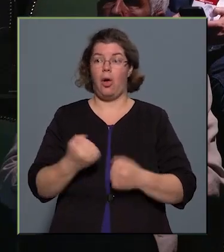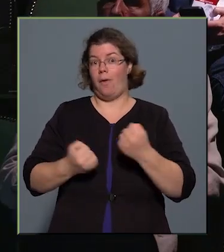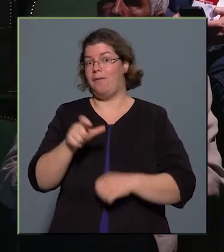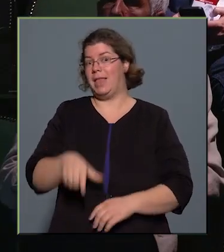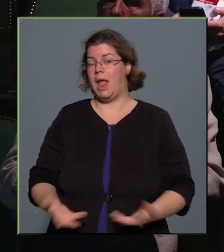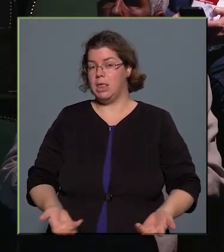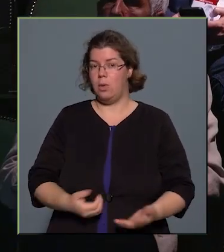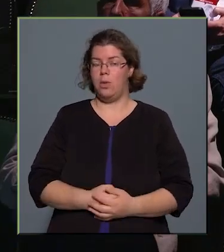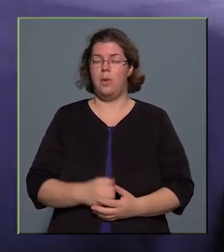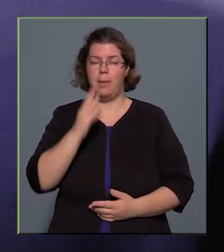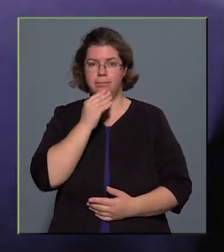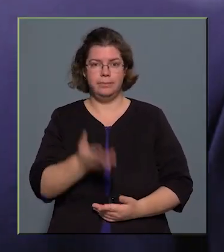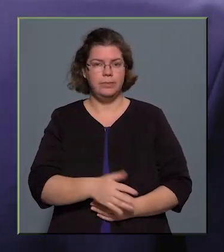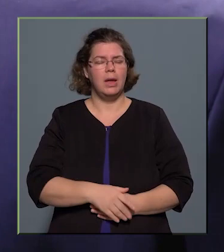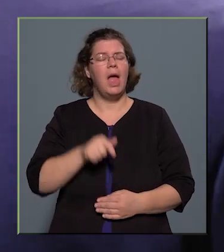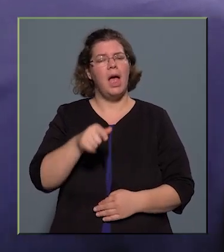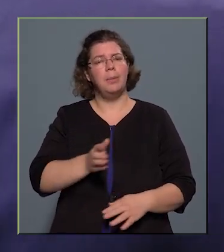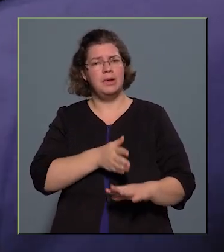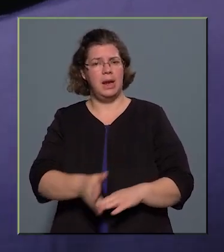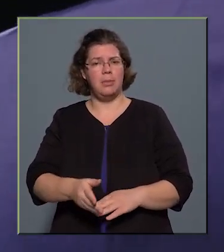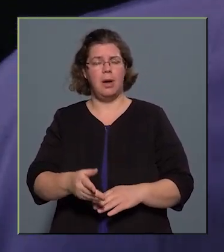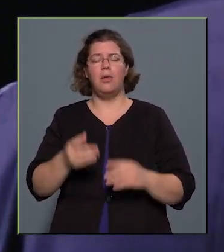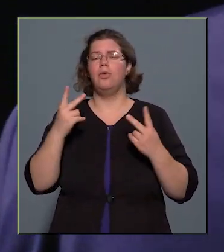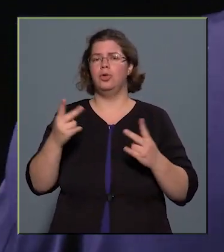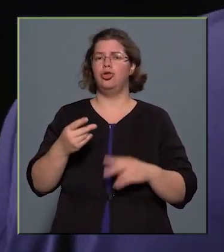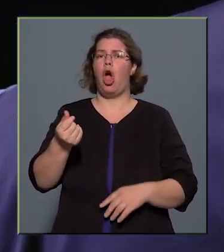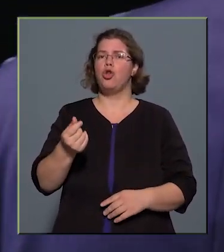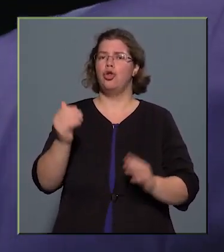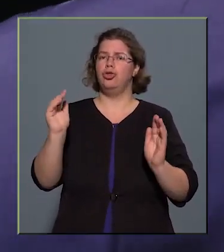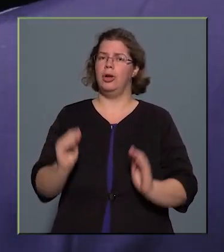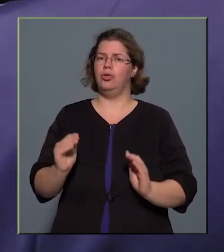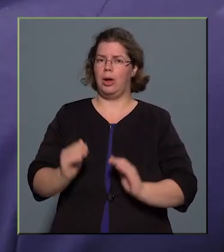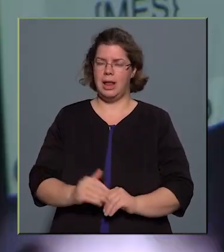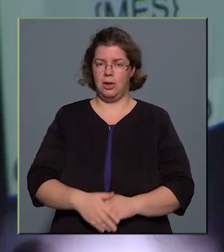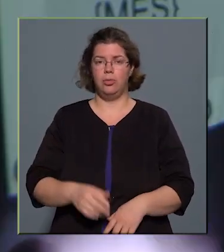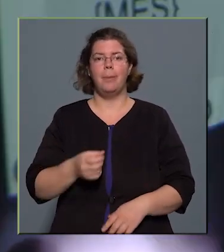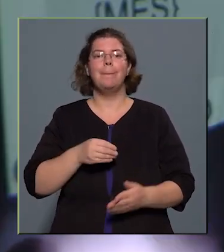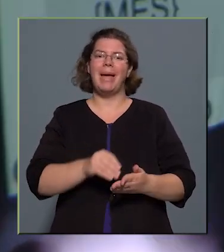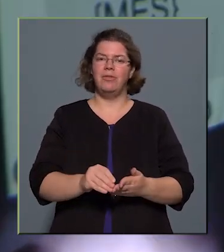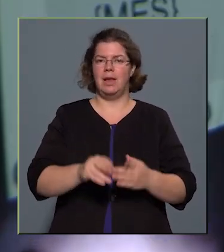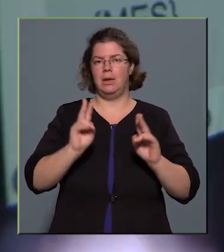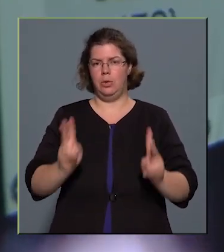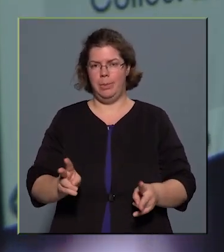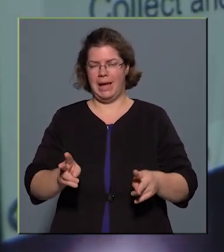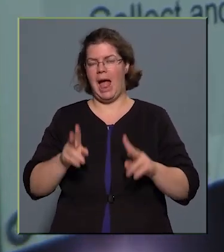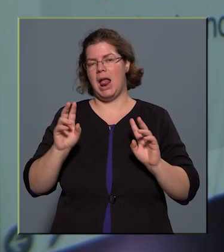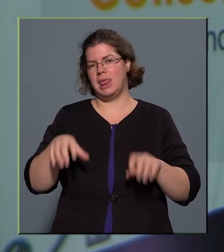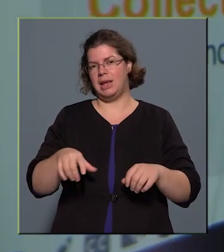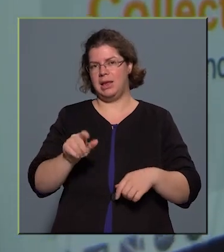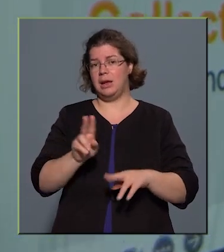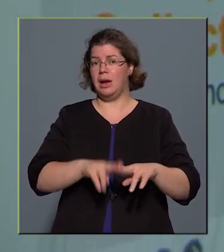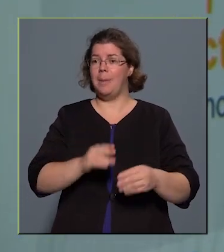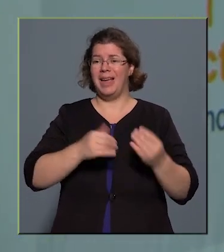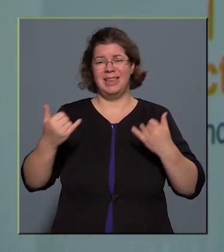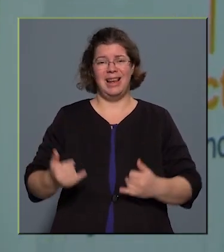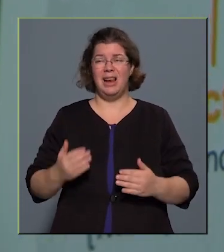ugye nyilván ebben az iparágban nagyon fontos a költségcsökkentés. Minél megfizethetőbbé kell tennünk ezeket a rendszereket, hiszen jelen pillanatban